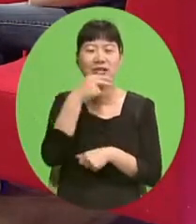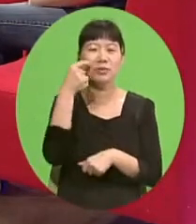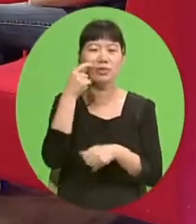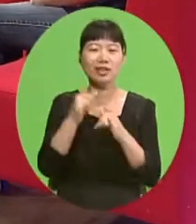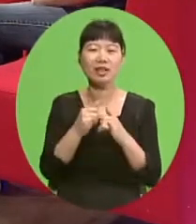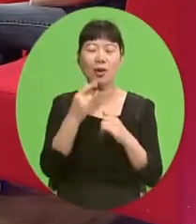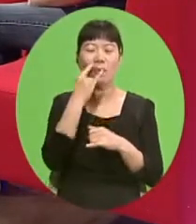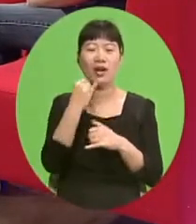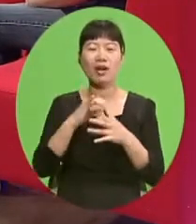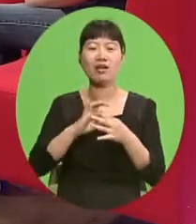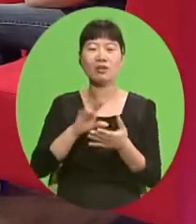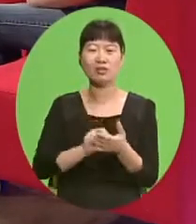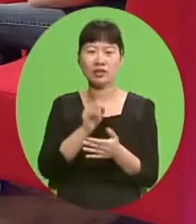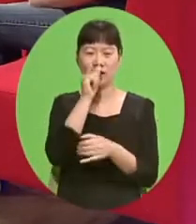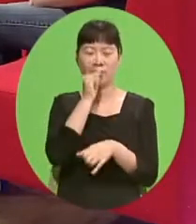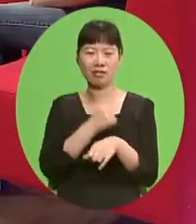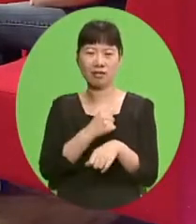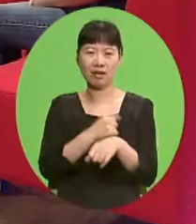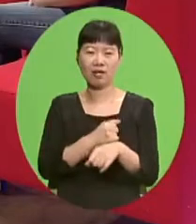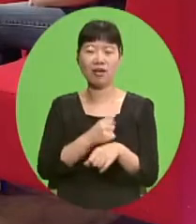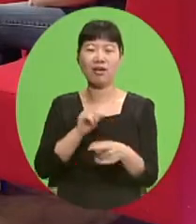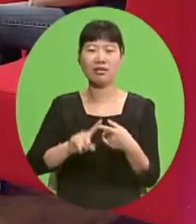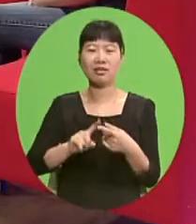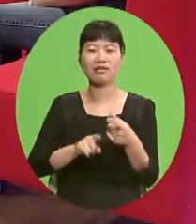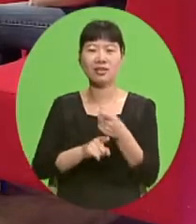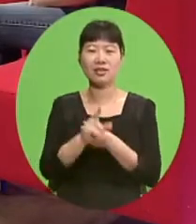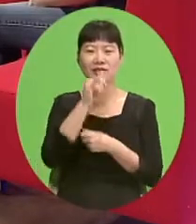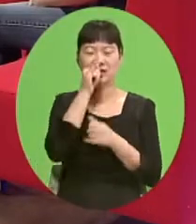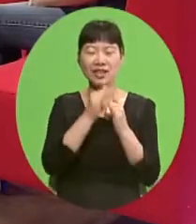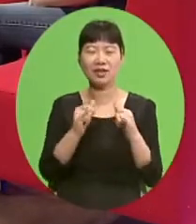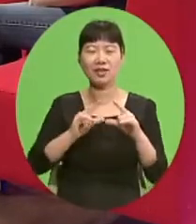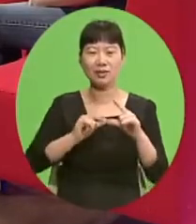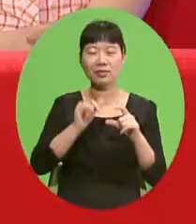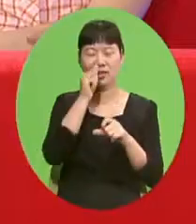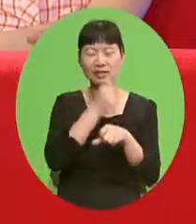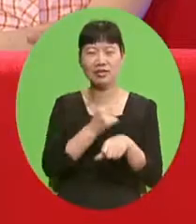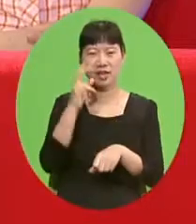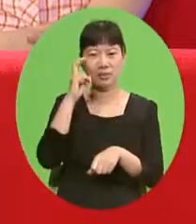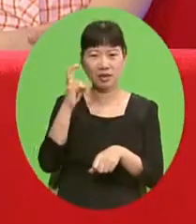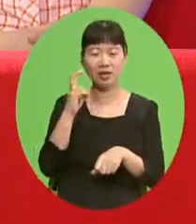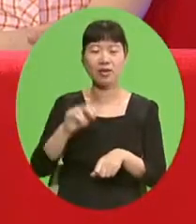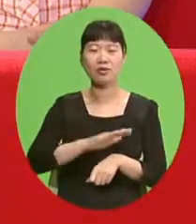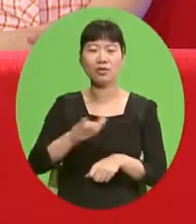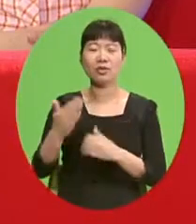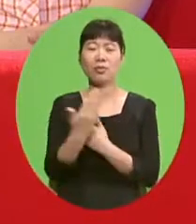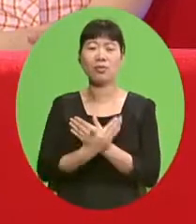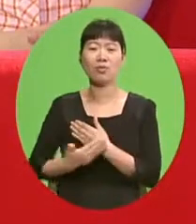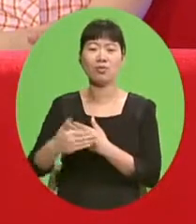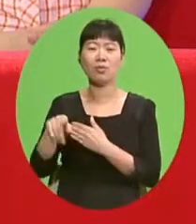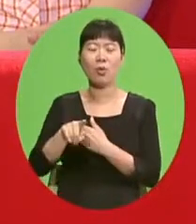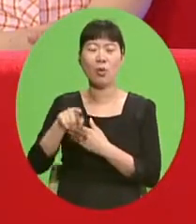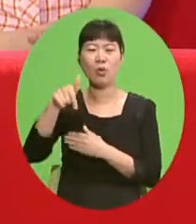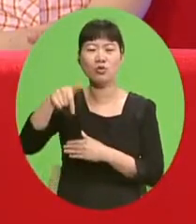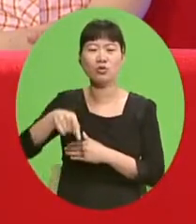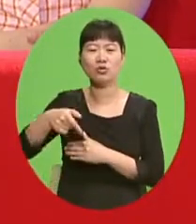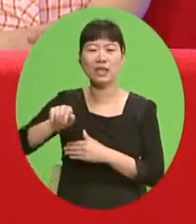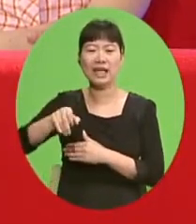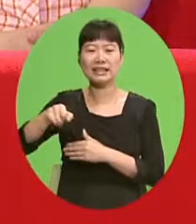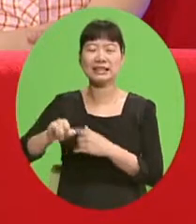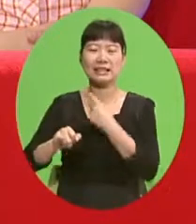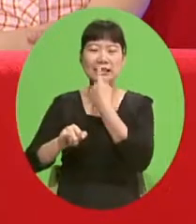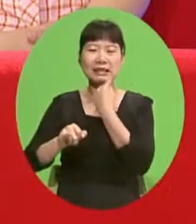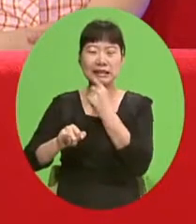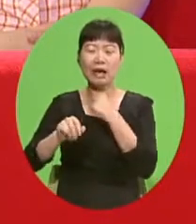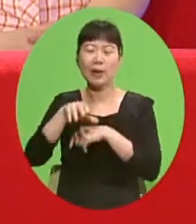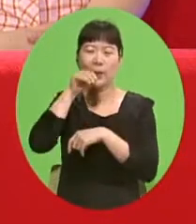분들은 이제 엄마하고 관계 문제가 있다. 뭐 이런 뭐 그런 이유가 있는 분도 일부는 있겠죠. 그럴 정도로 우리 뭔가 이 구강기의 욕구, 이